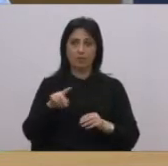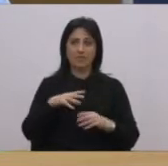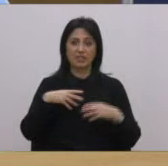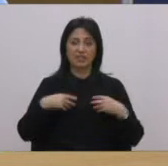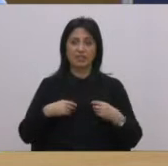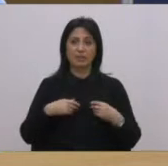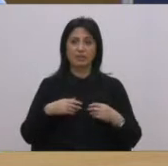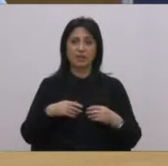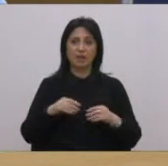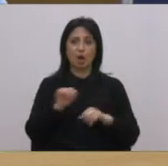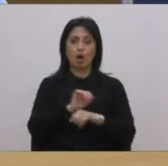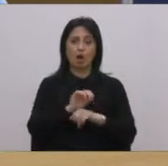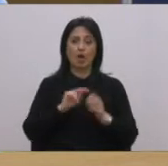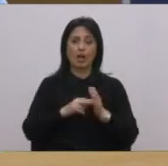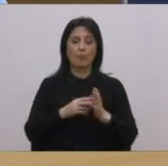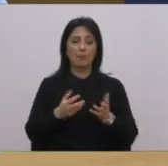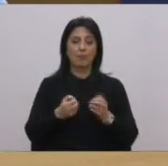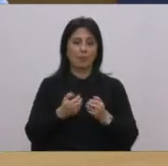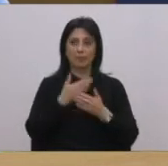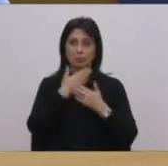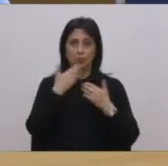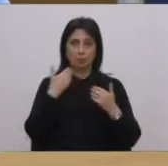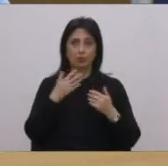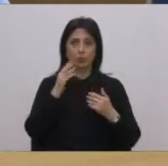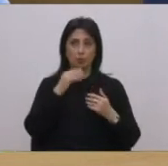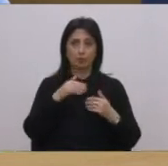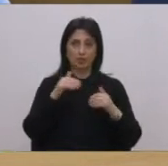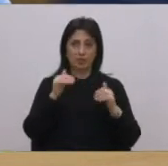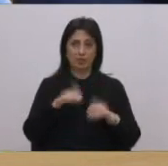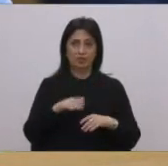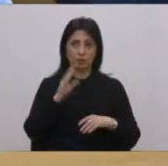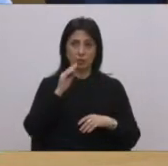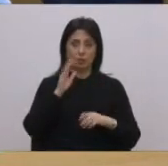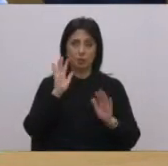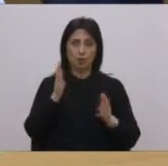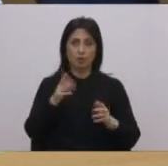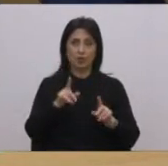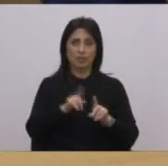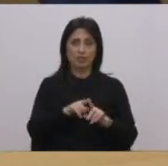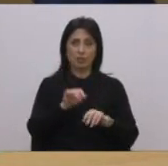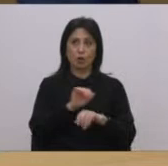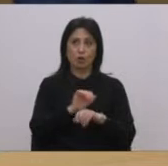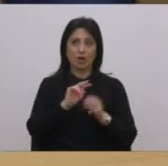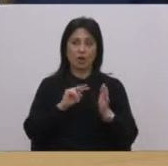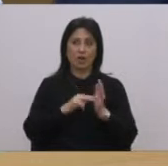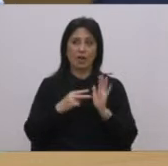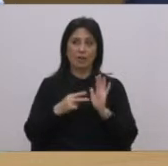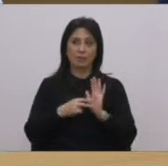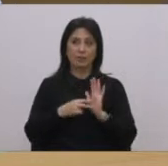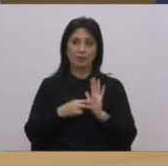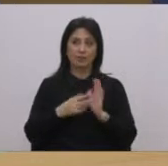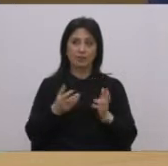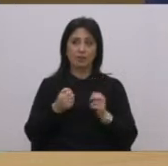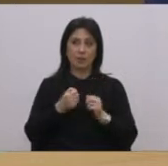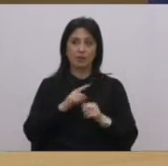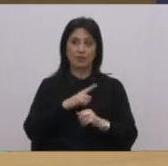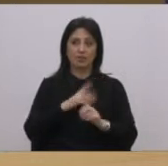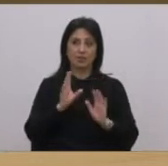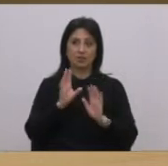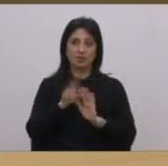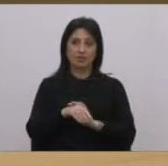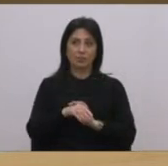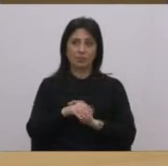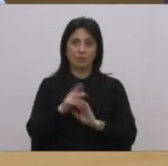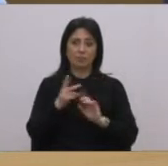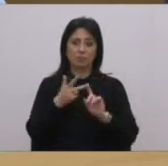სამწუხაროდ ათ გორის გეგმის მიღება არ ხდება და როდის გადაწყდება და მოხდება ასე თქვა გორის გეგმის მიღება და ძალაში შესვლა.